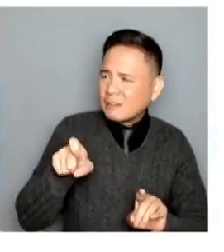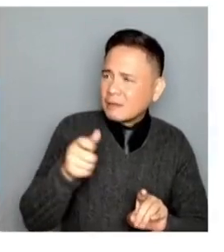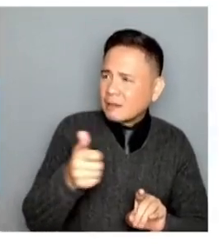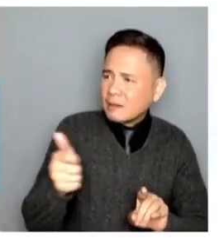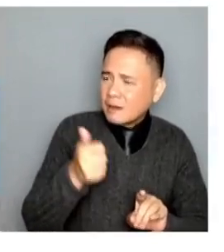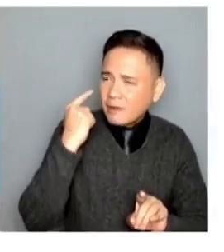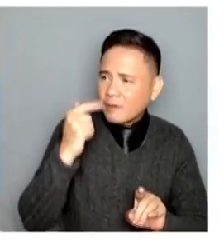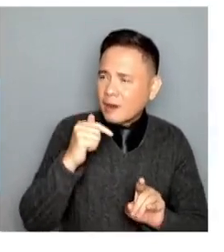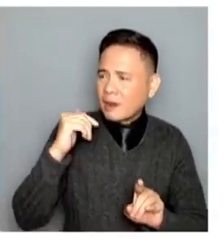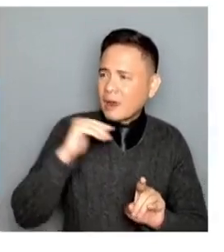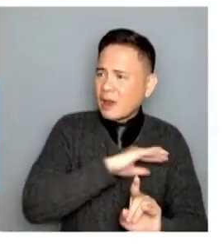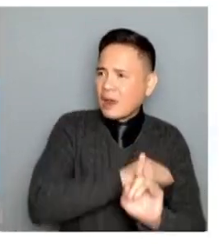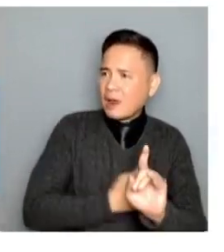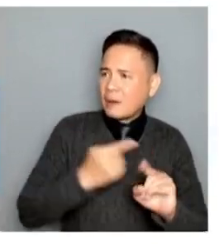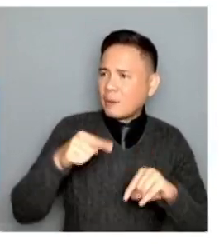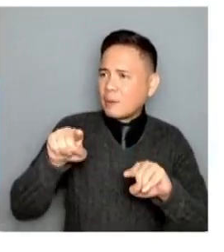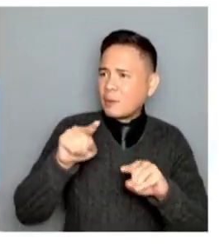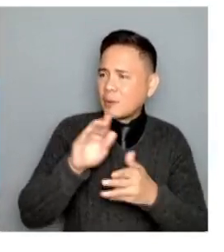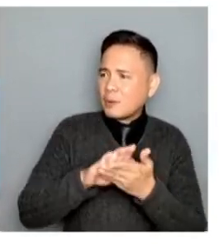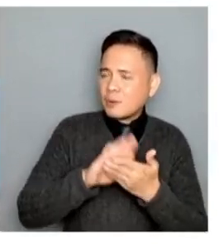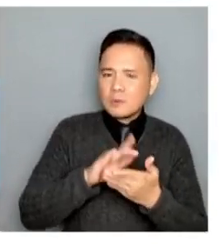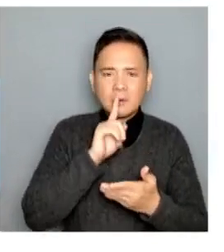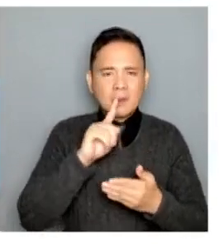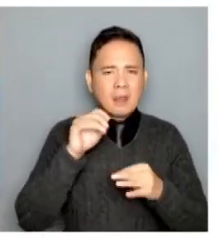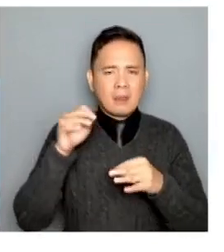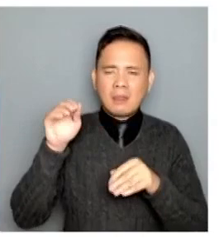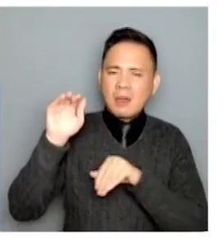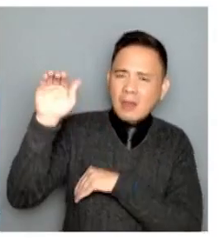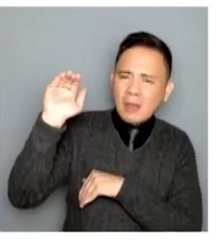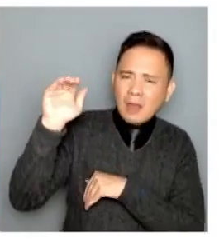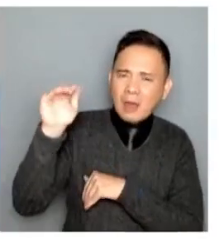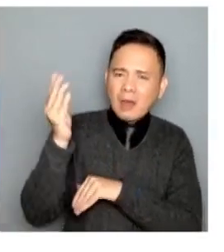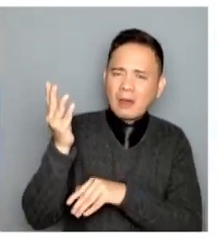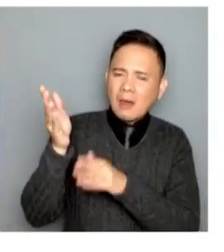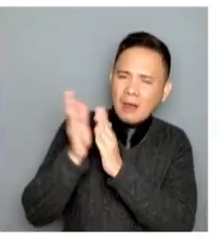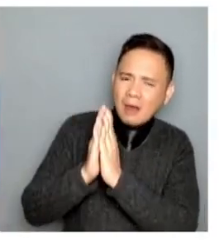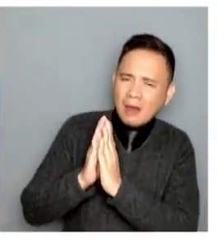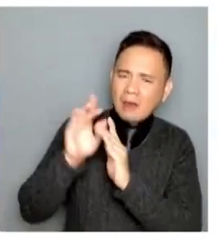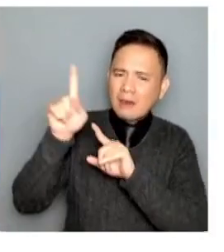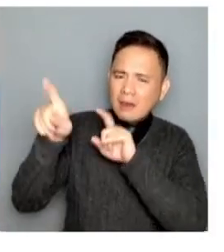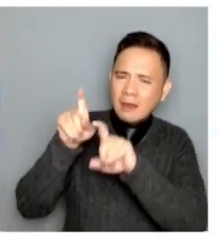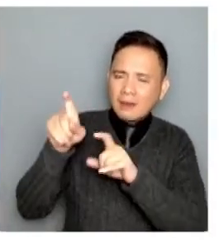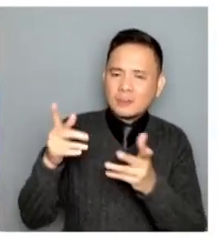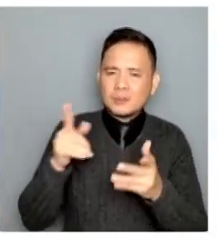po. Mararamdaman niyo talaga yung hirap. Pero wala pa po talaga yung